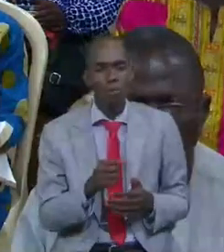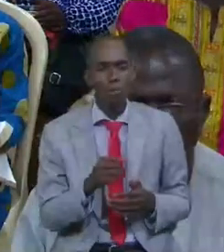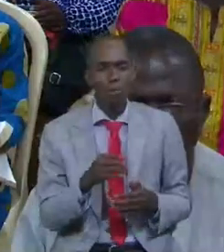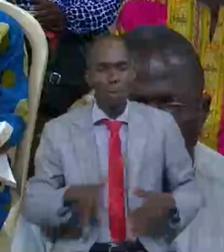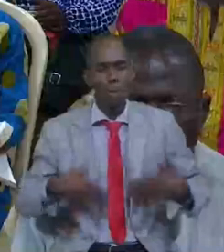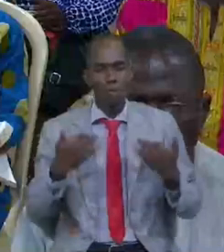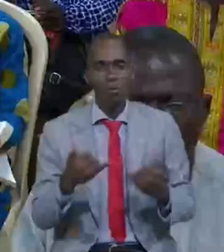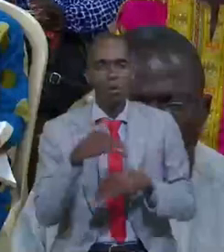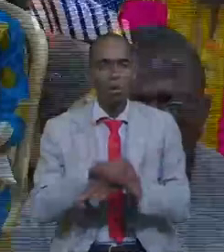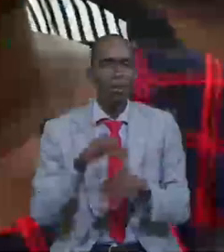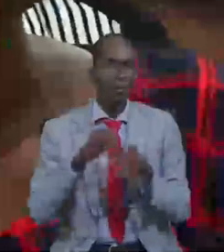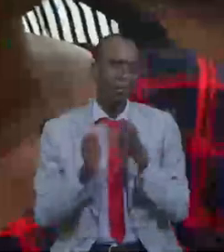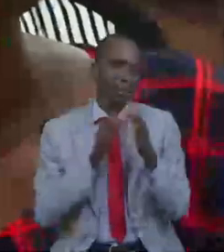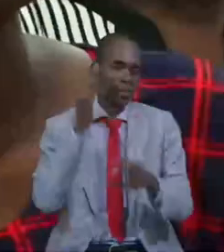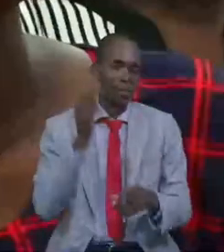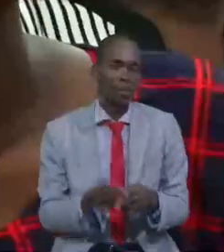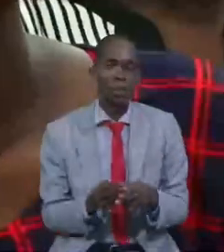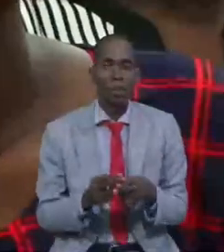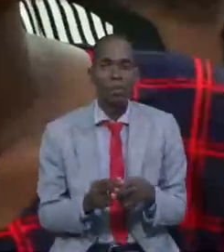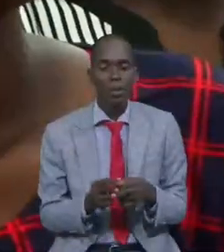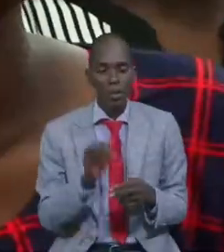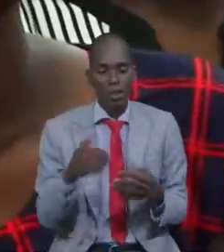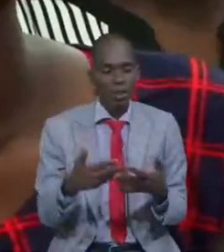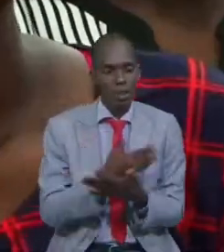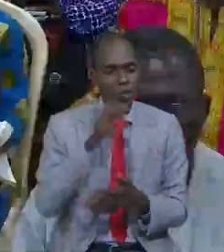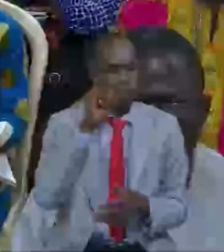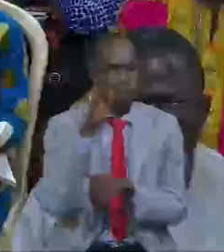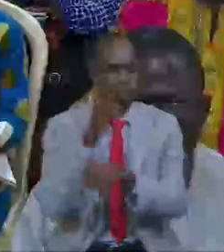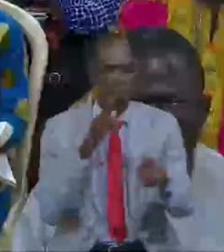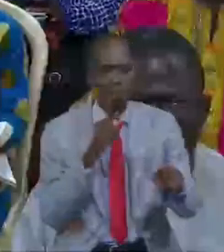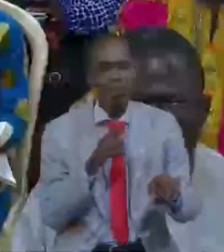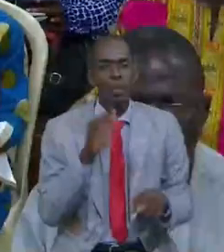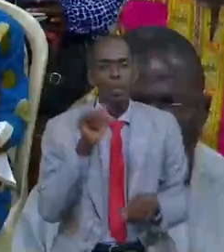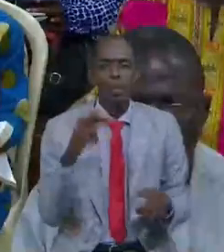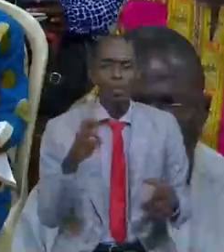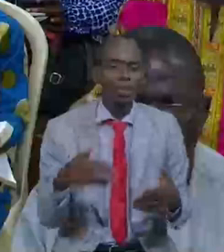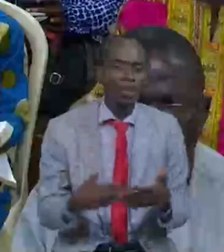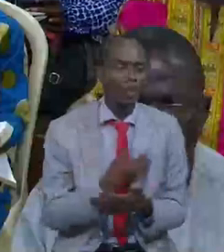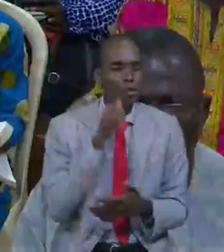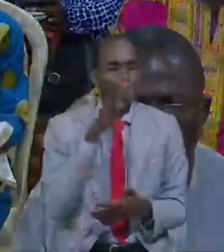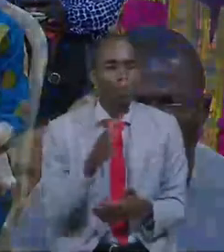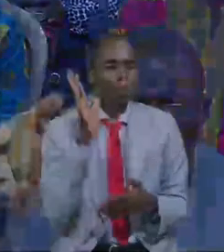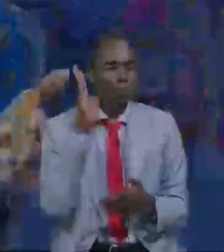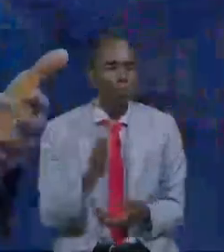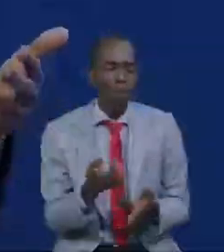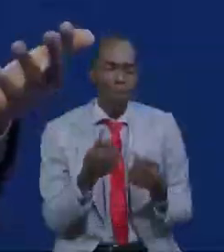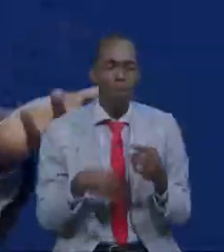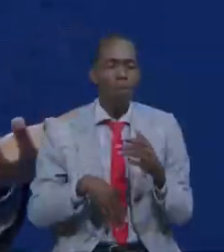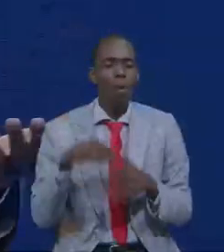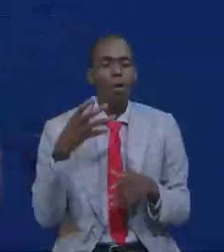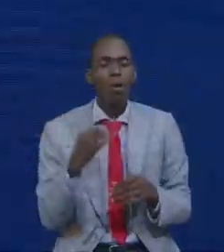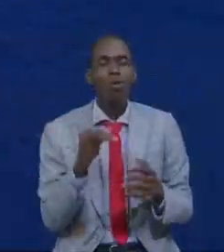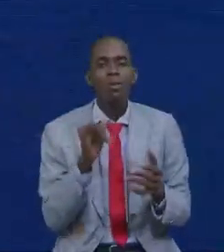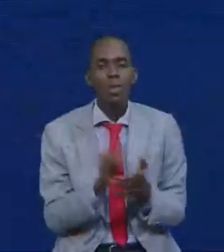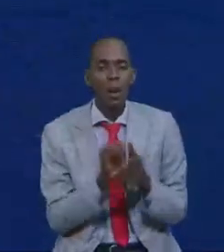Jésus. Une nouvelle femme. Une femme renouvelée sortira de cette